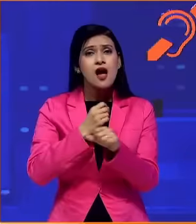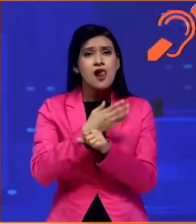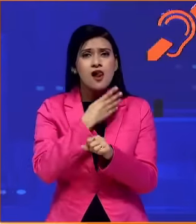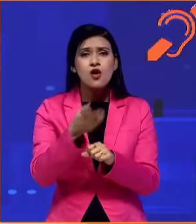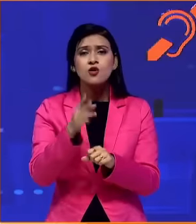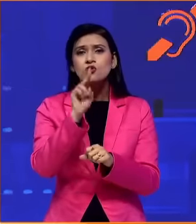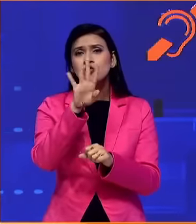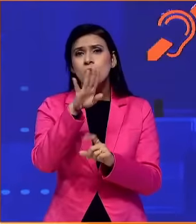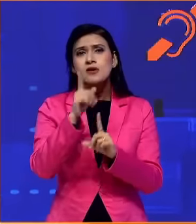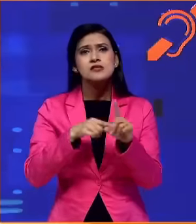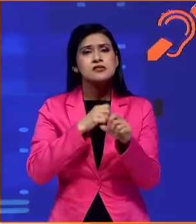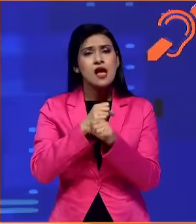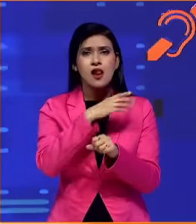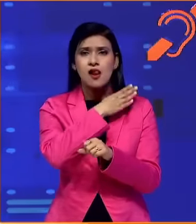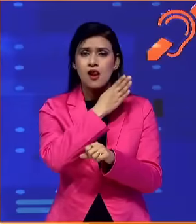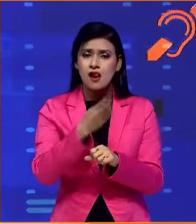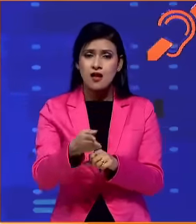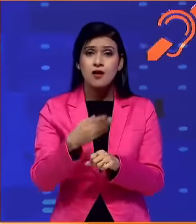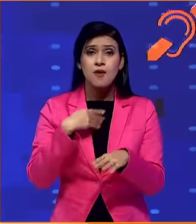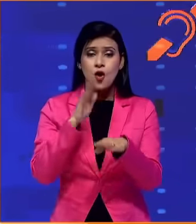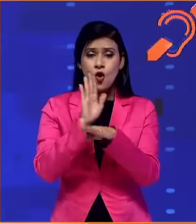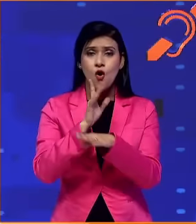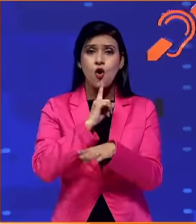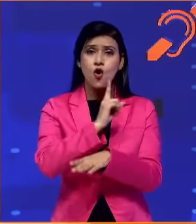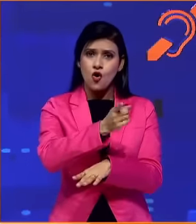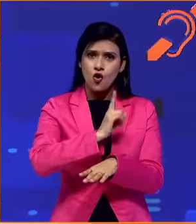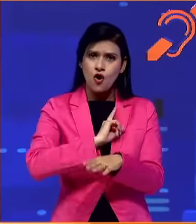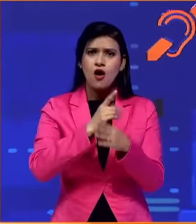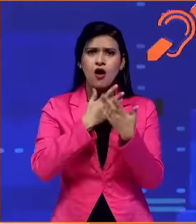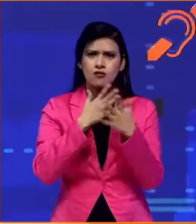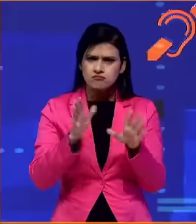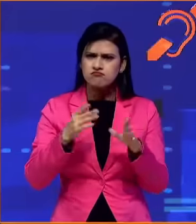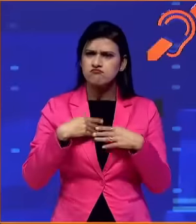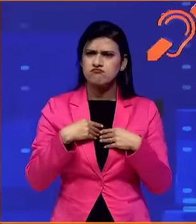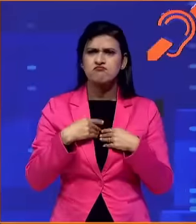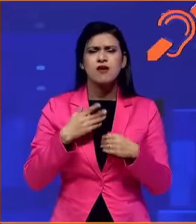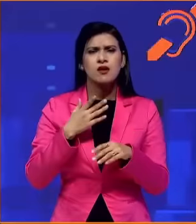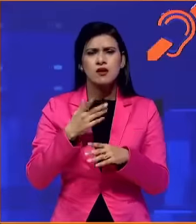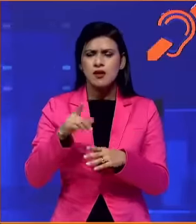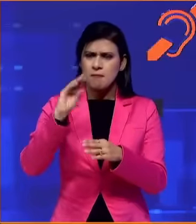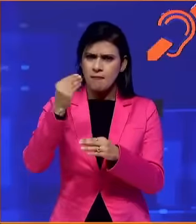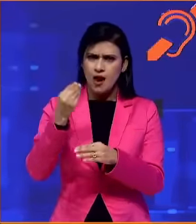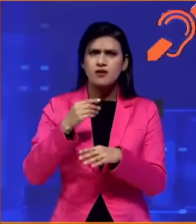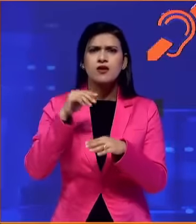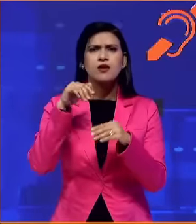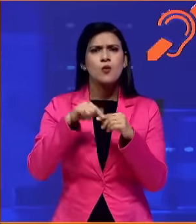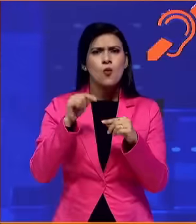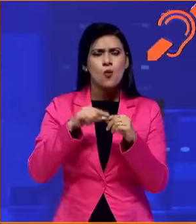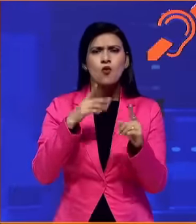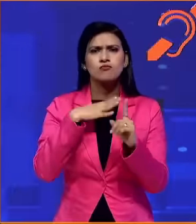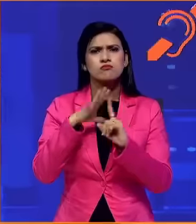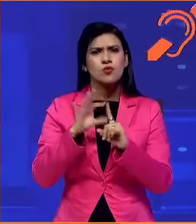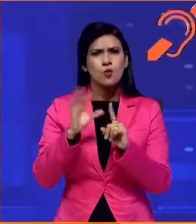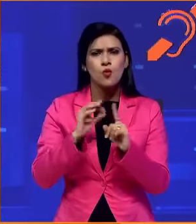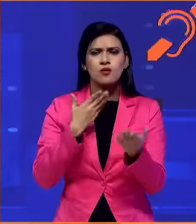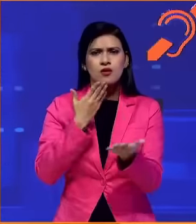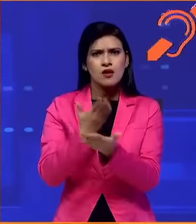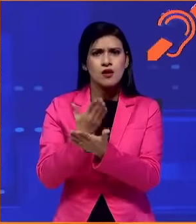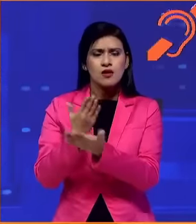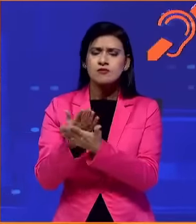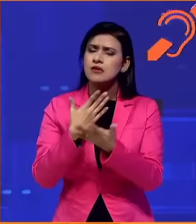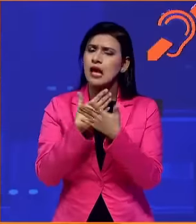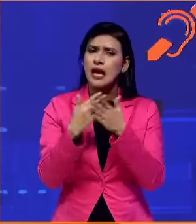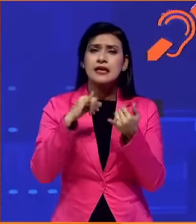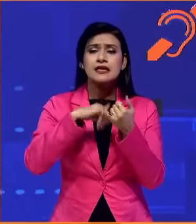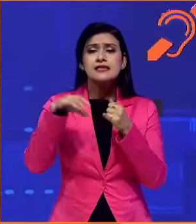इन23-24 वर्षोंमें,जहांभीमेरीपार्टीनेमुझे लड़नेकेलिएकहा,मैंनेमजबूतीसेलड़ाईलड़ी।मैंनेसारा कामपूराकरलियाहै।मैंनेइसे पूरीलगनसेकियाहै।चाहे राज्यमेंहो